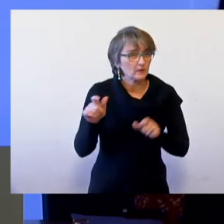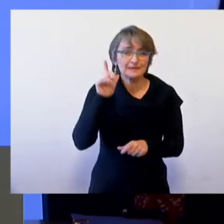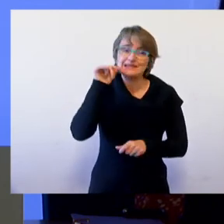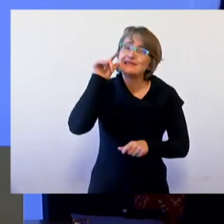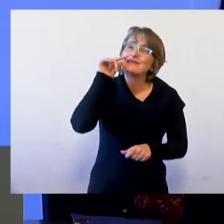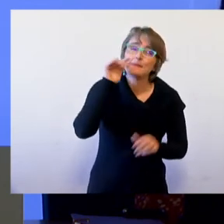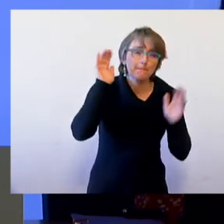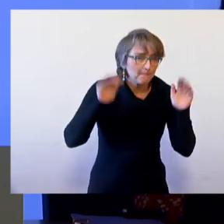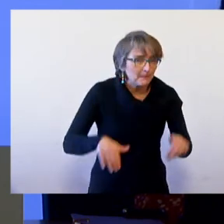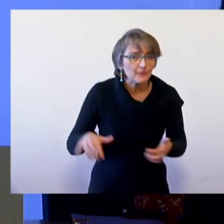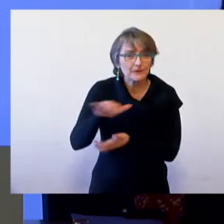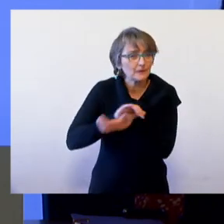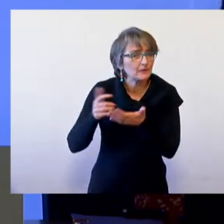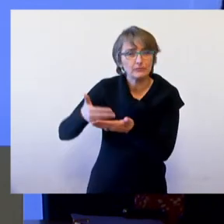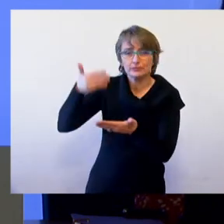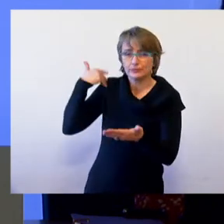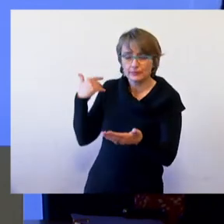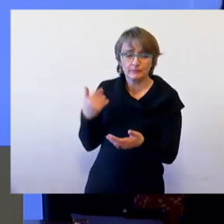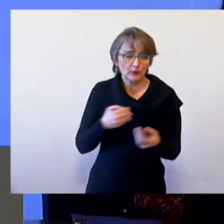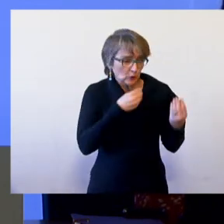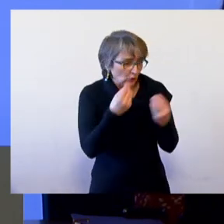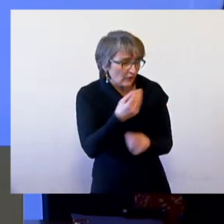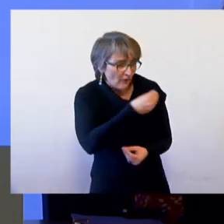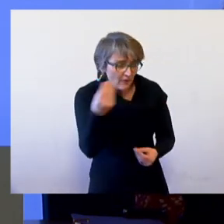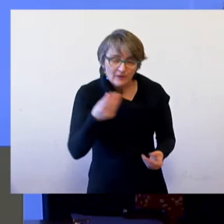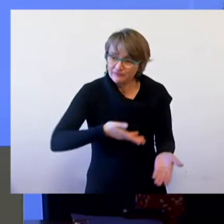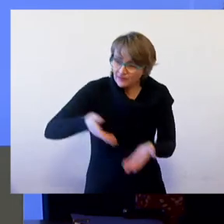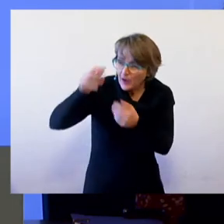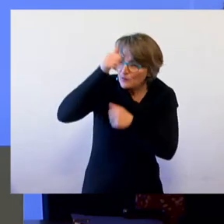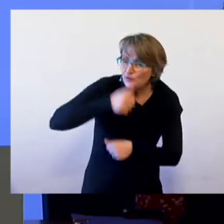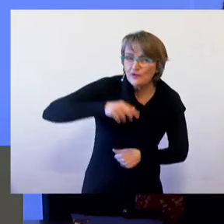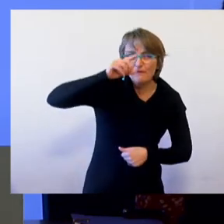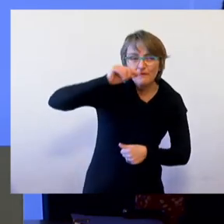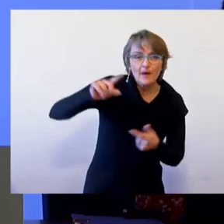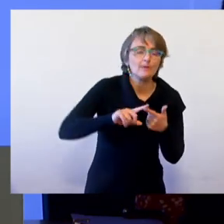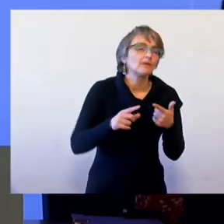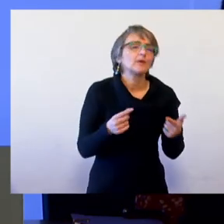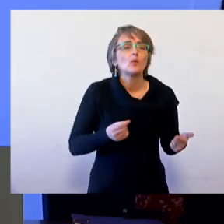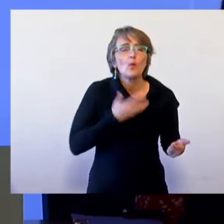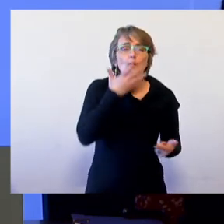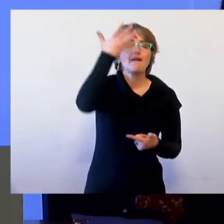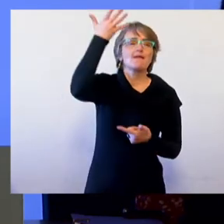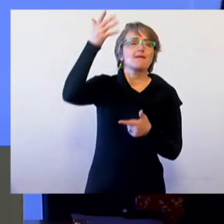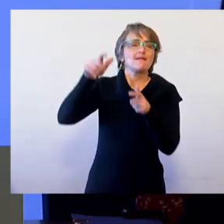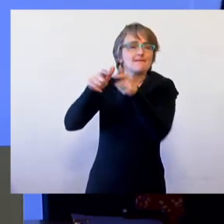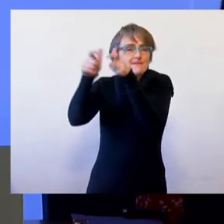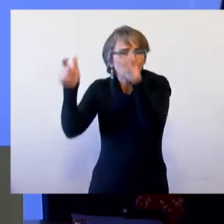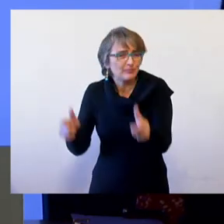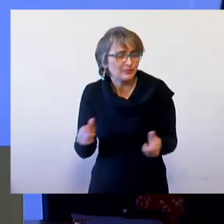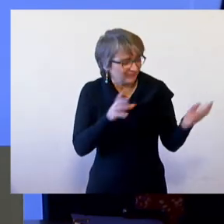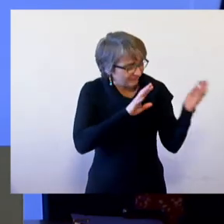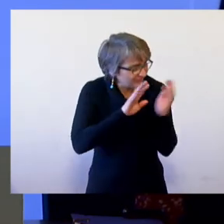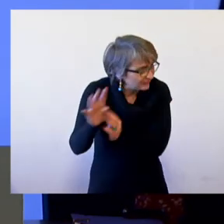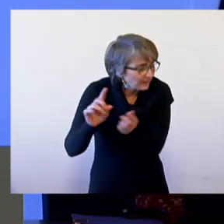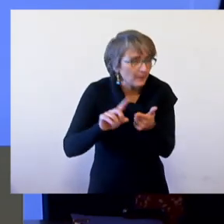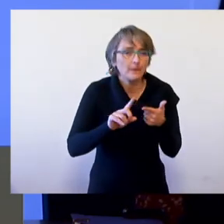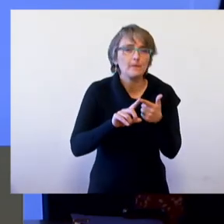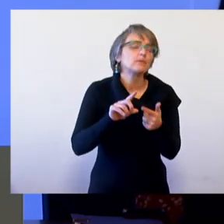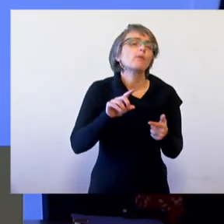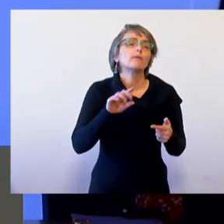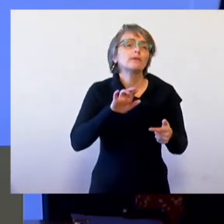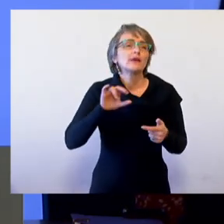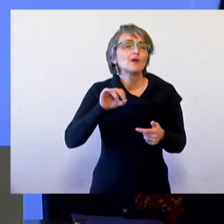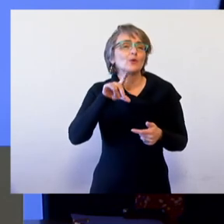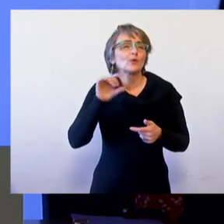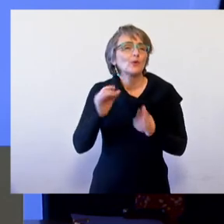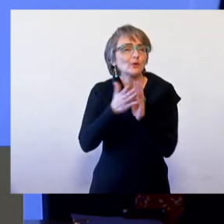pour que les enfants, ils aillent au musée Fabre, ils aillent visiter l'opéra, ils aillent à l'écolothèque. Enfin, bon, ça